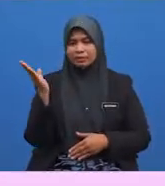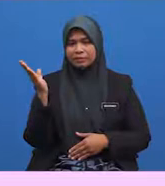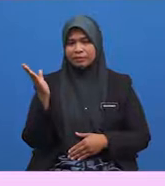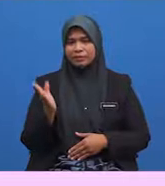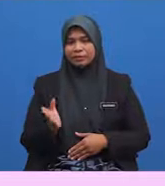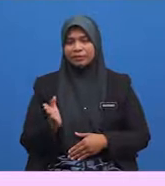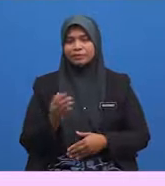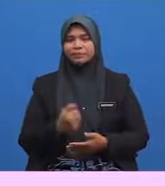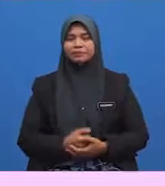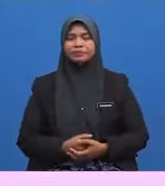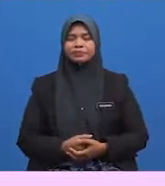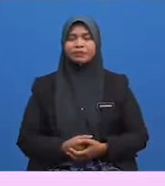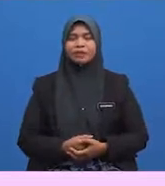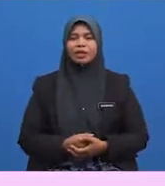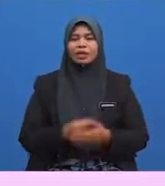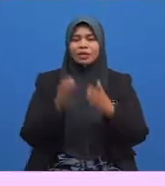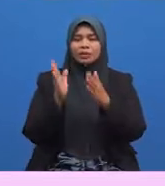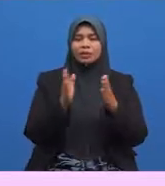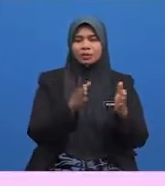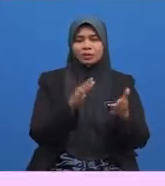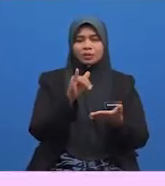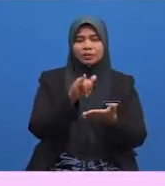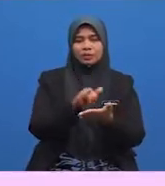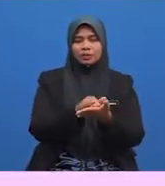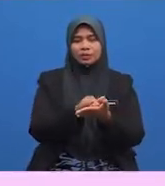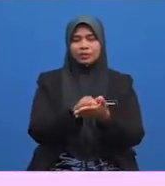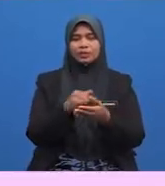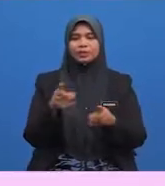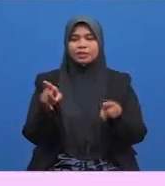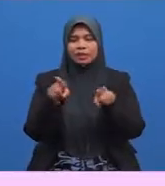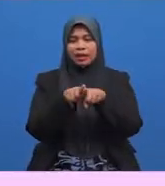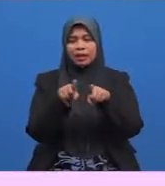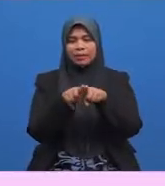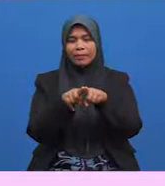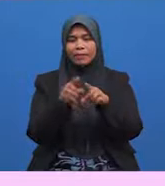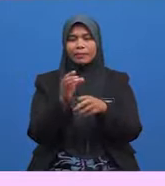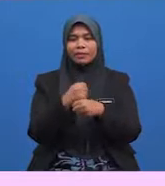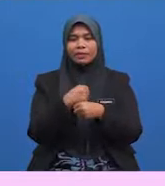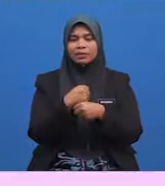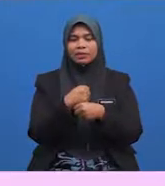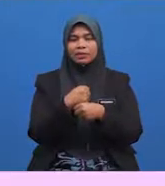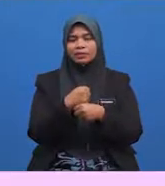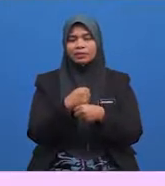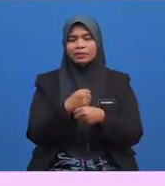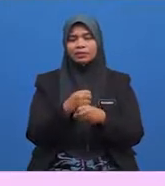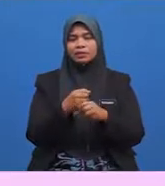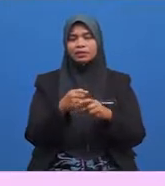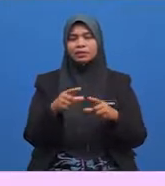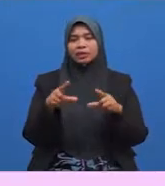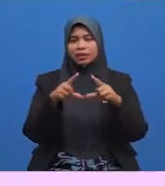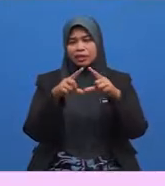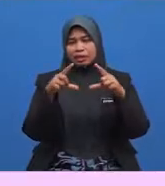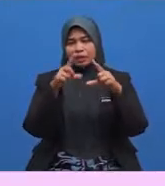Kita dapati susunan itu kini menyerupai bentuk segi 4 tepat.